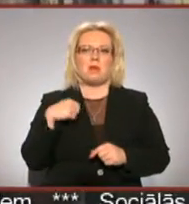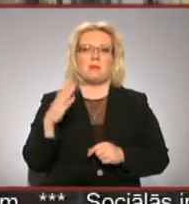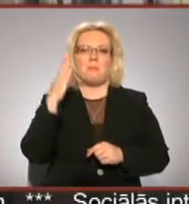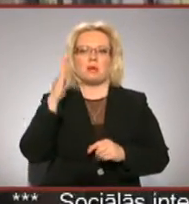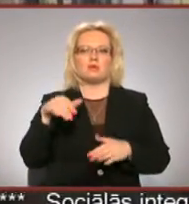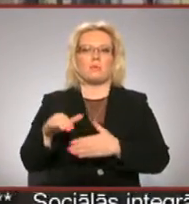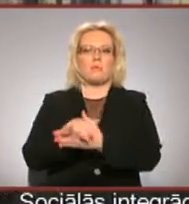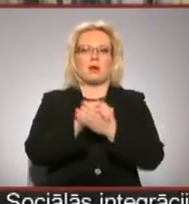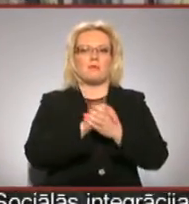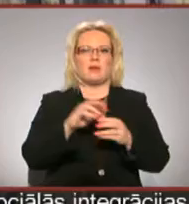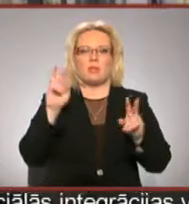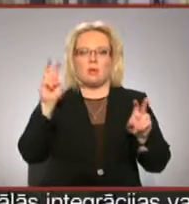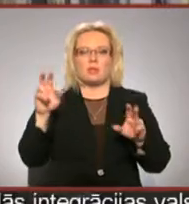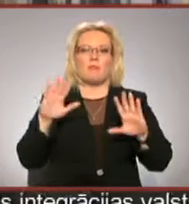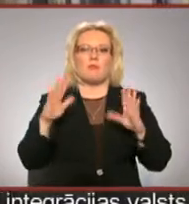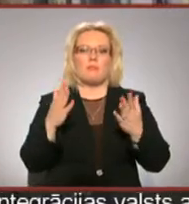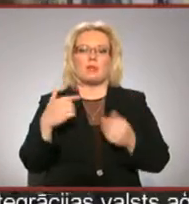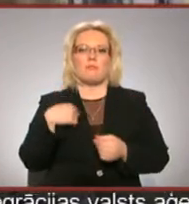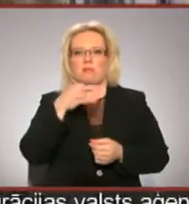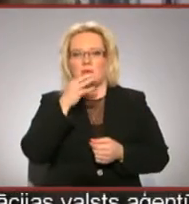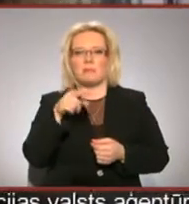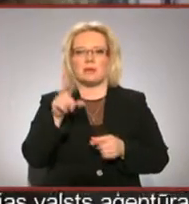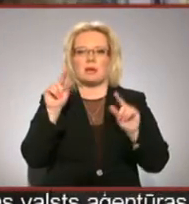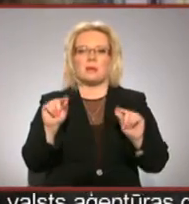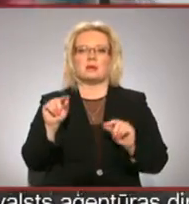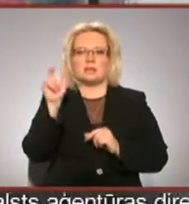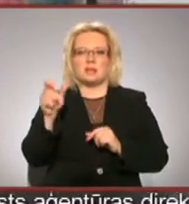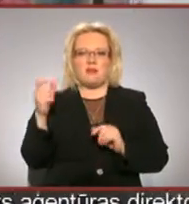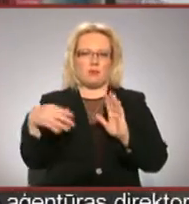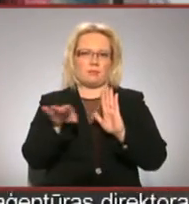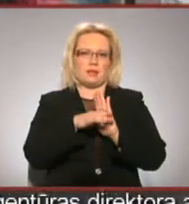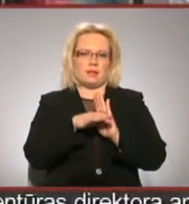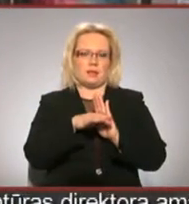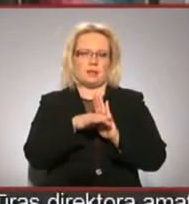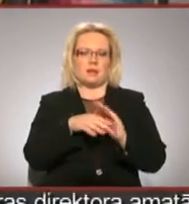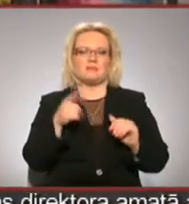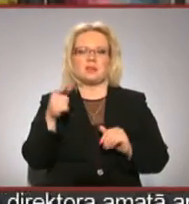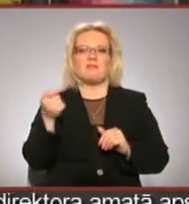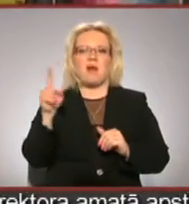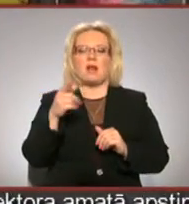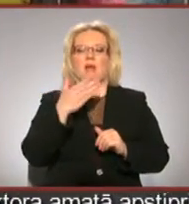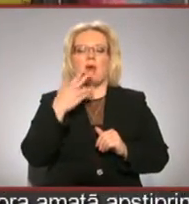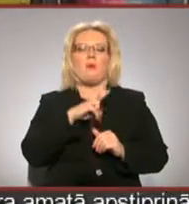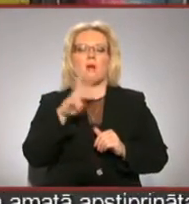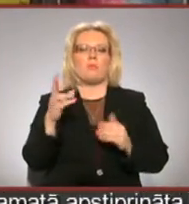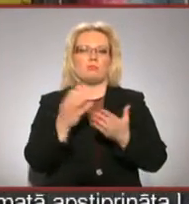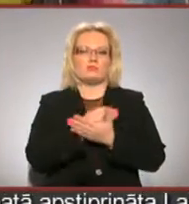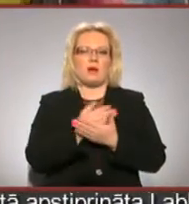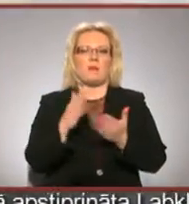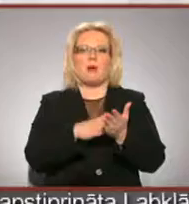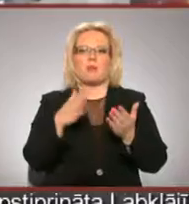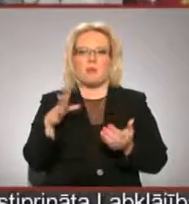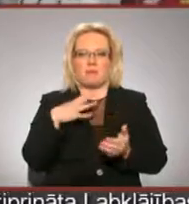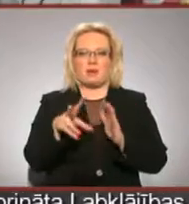vienotību. Bet man nepatīk, ka tik maz cilvēku piedalījās. Vairāk jau nav kam uzvarēt. Vai tad tur bija par ko